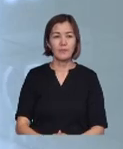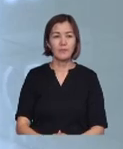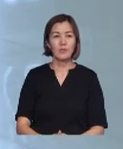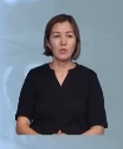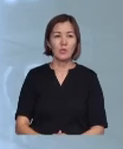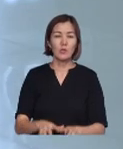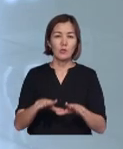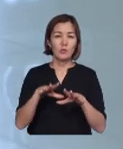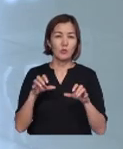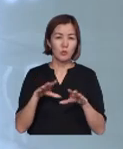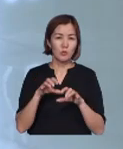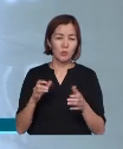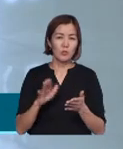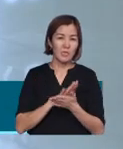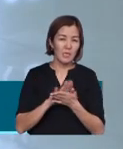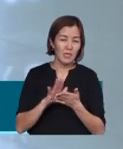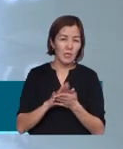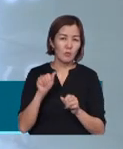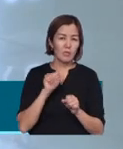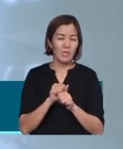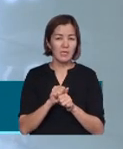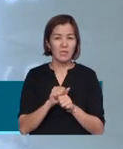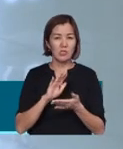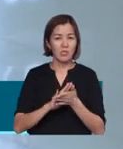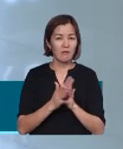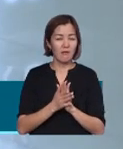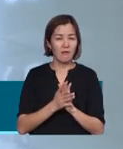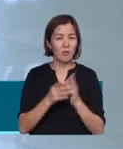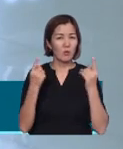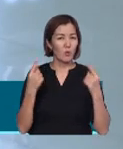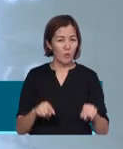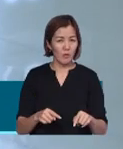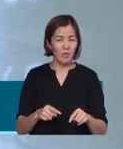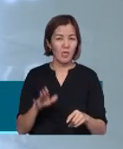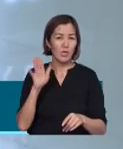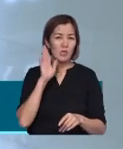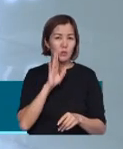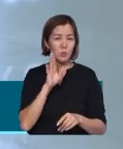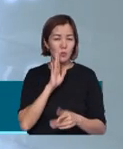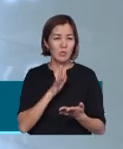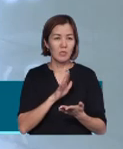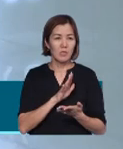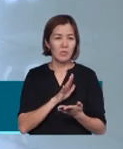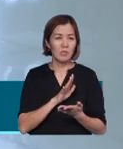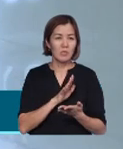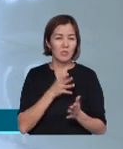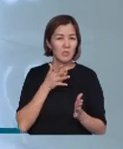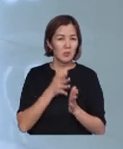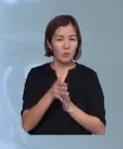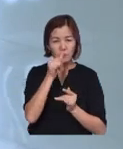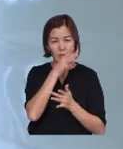Сүзгі станцияның жаңа жағдайына сәйкес бұл жерде жаңағы судың толық фильтрлық жағдайын өтпей жатыр, және де